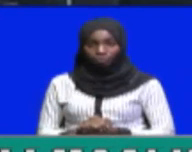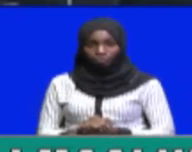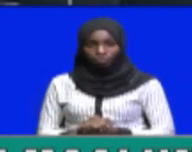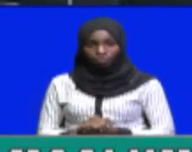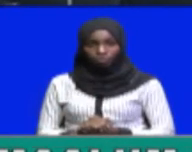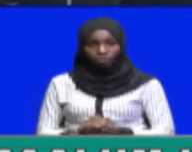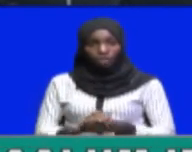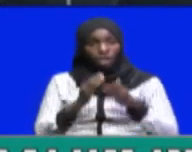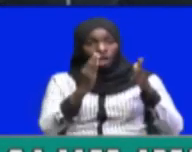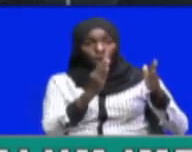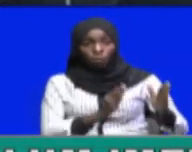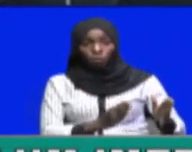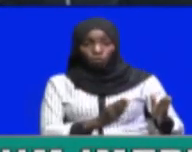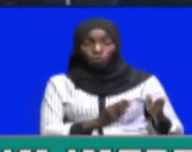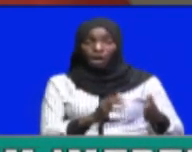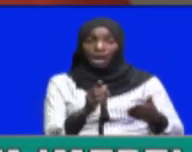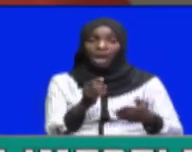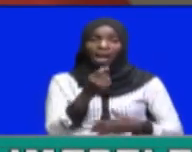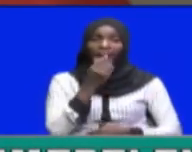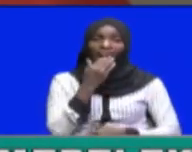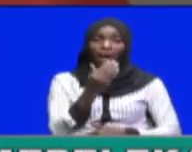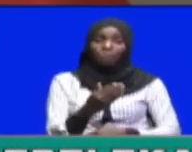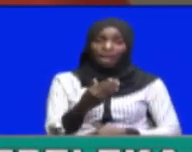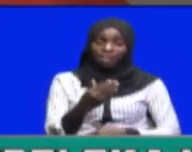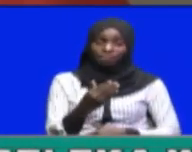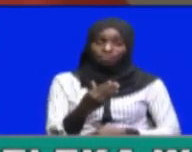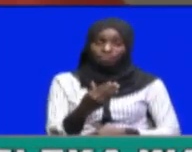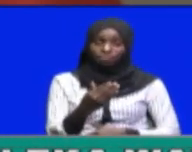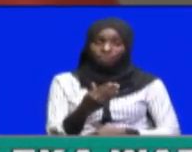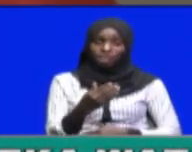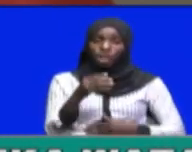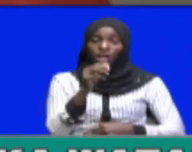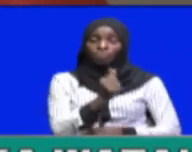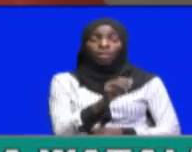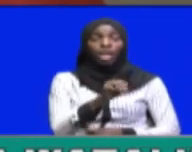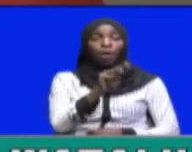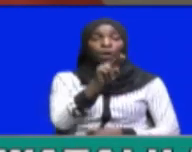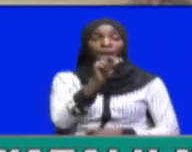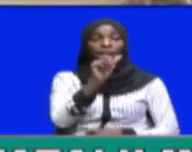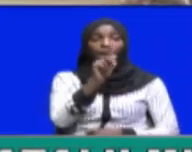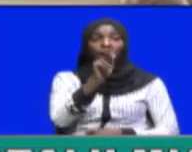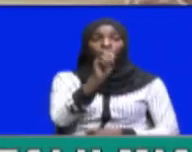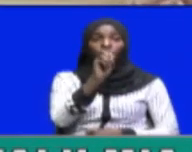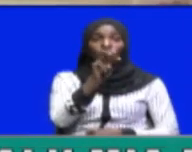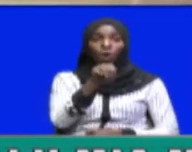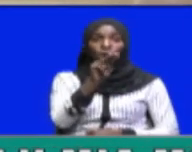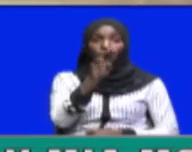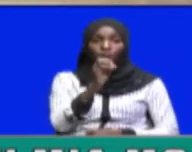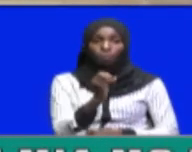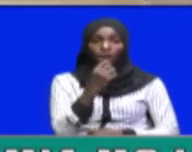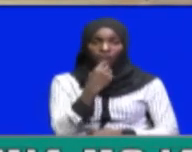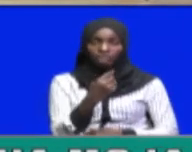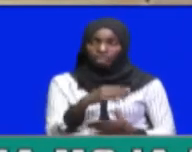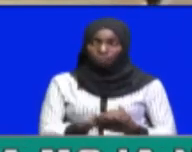ya uandikishaji, habari na uhusiano wa tume ya uchaguzi, Mwanakombo Machano, amesema katika